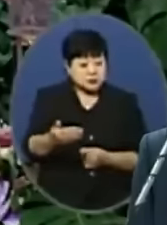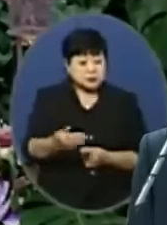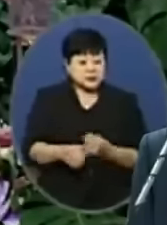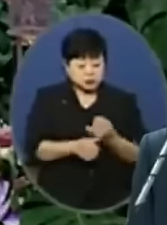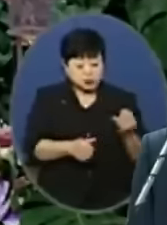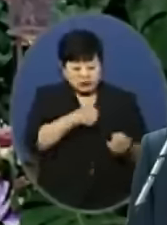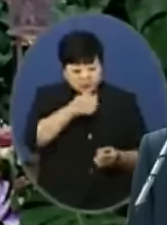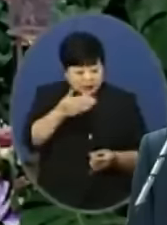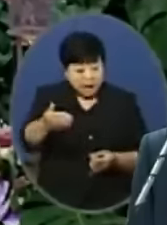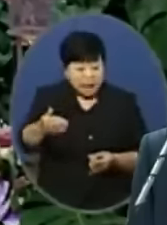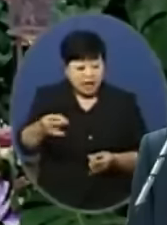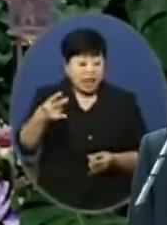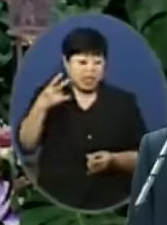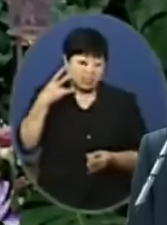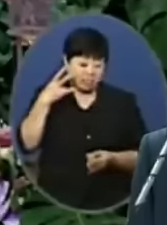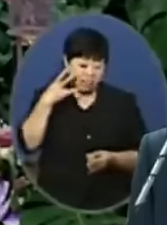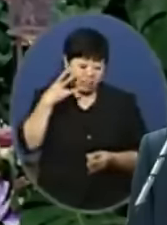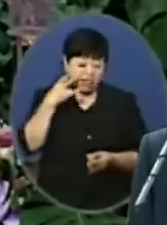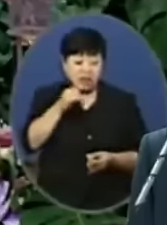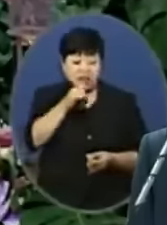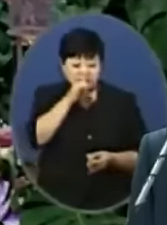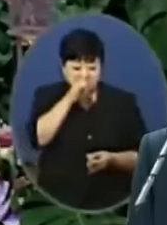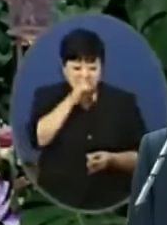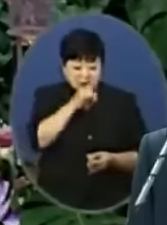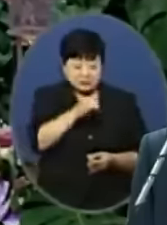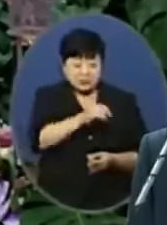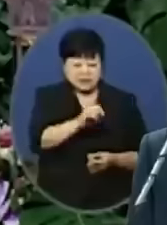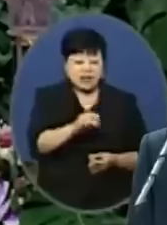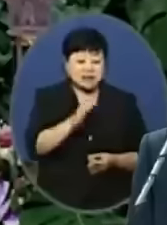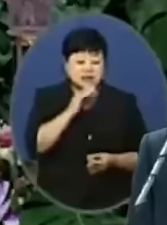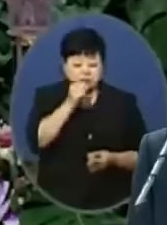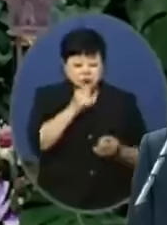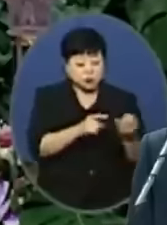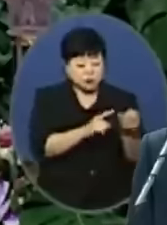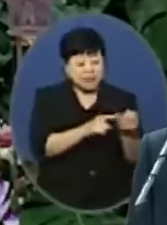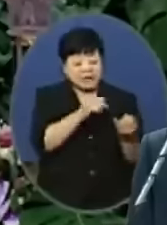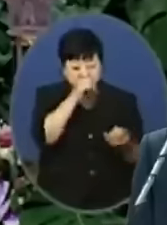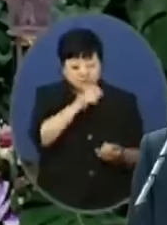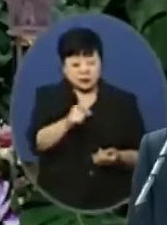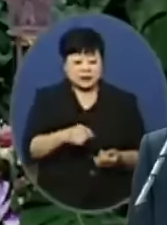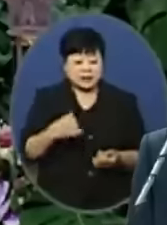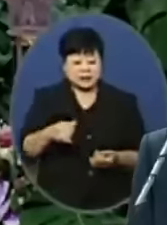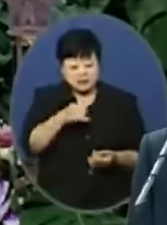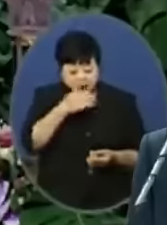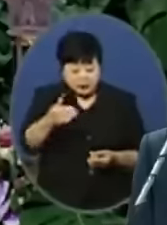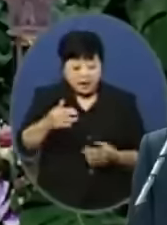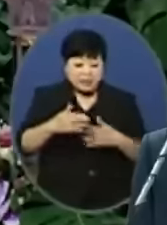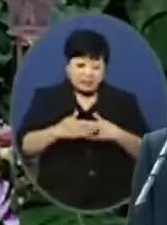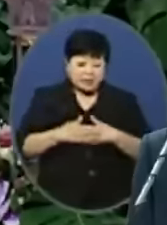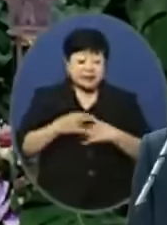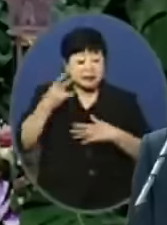당신에게 아내가 있습니까? 네, 제 아내는 참 좋은 사람입니다. 자녀도